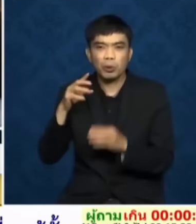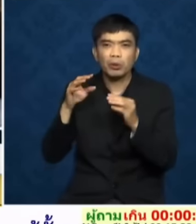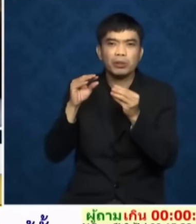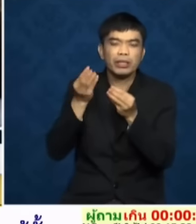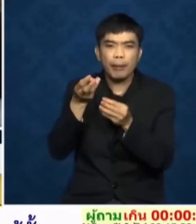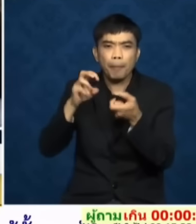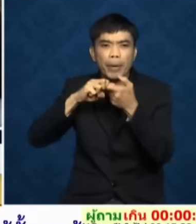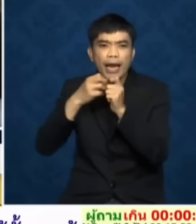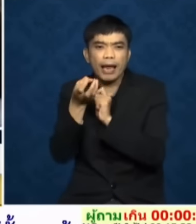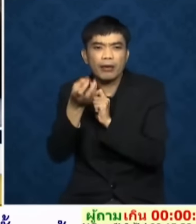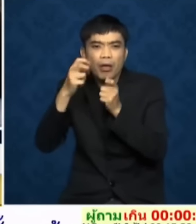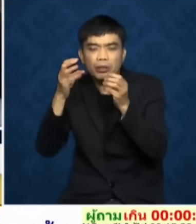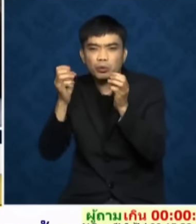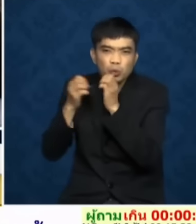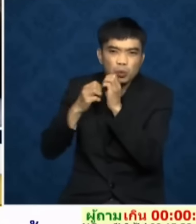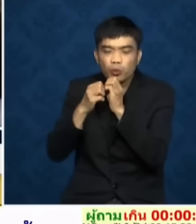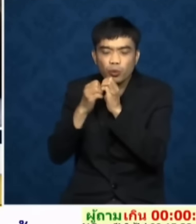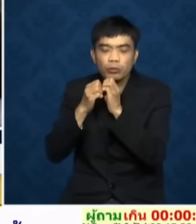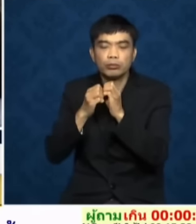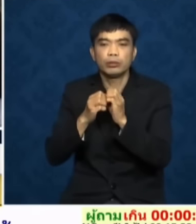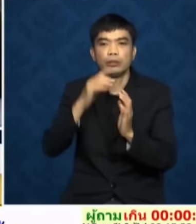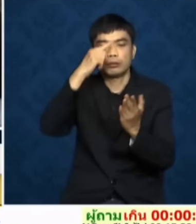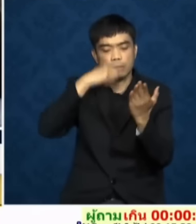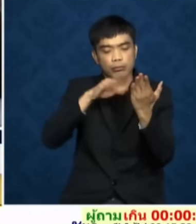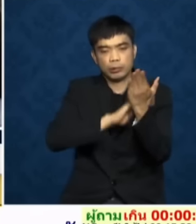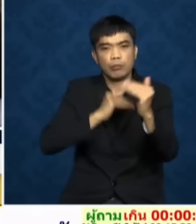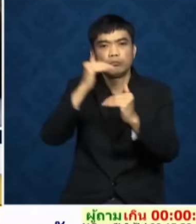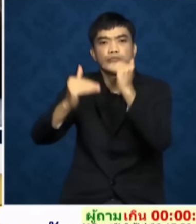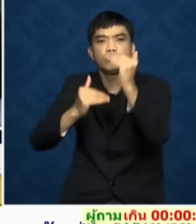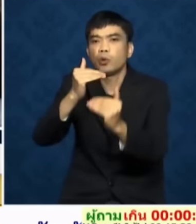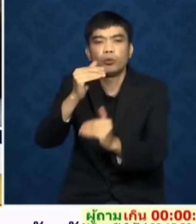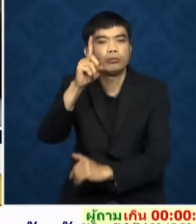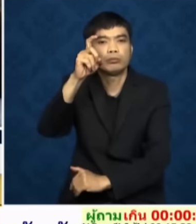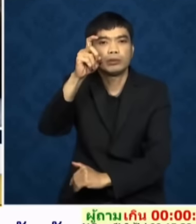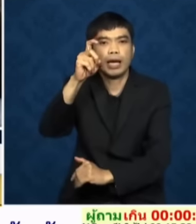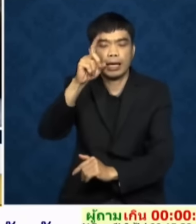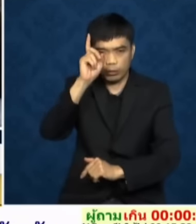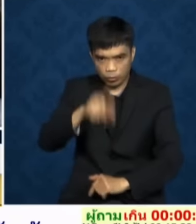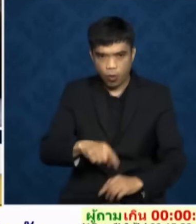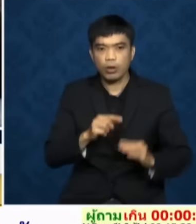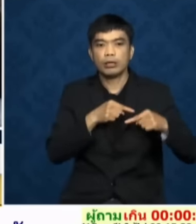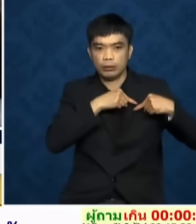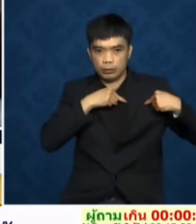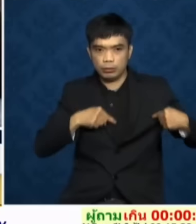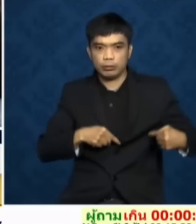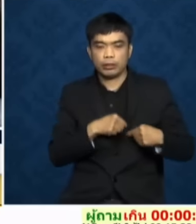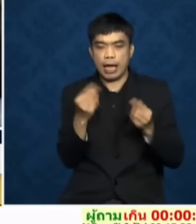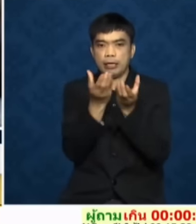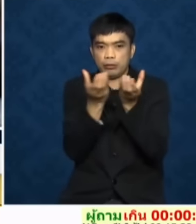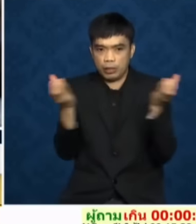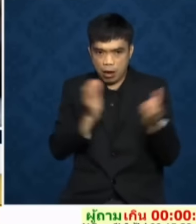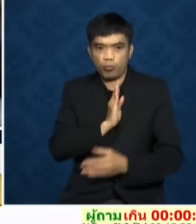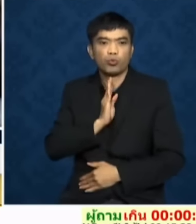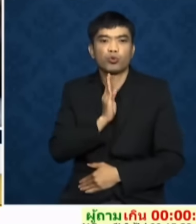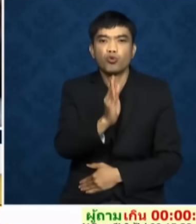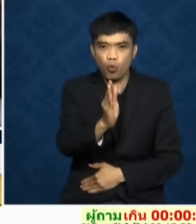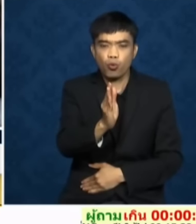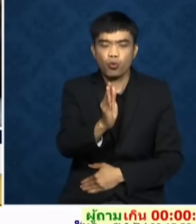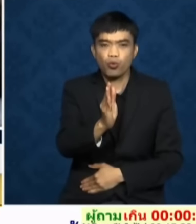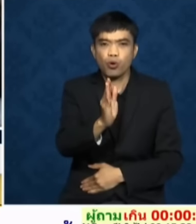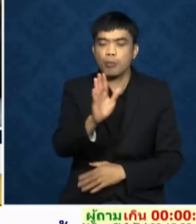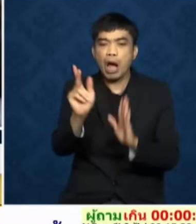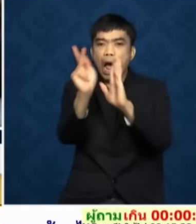เทศมันไปไม่ได้นะครับเพราะนั้นต้องใจเที่ยงธรรมแล้วดูว่าถ้าเรื่องนี้ตั้งใจจะออกกฎหมายมานี้เพื่อคน